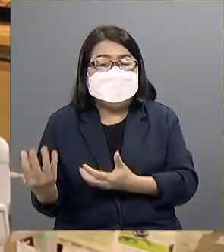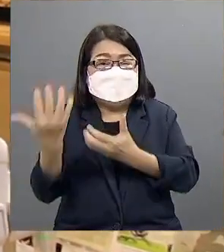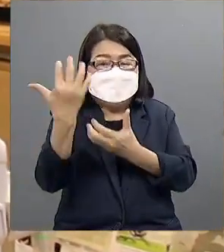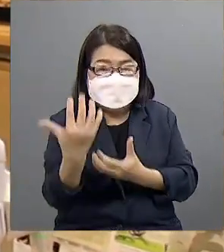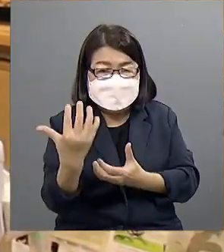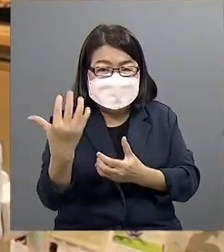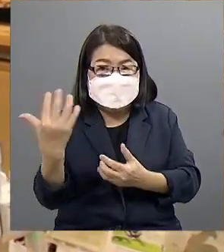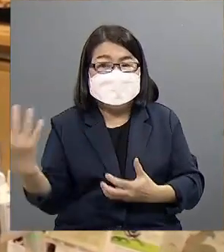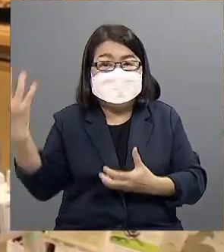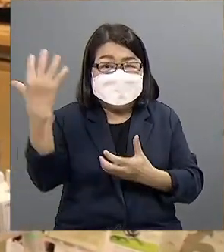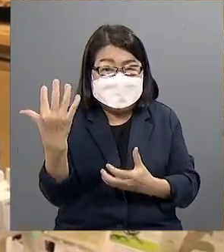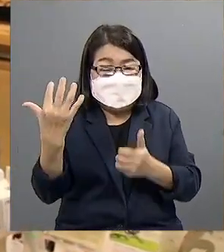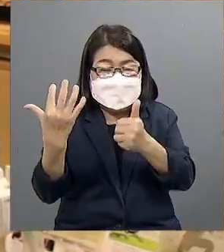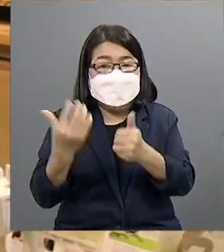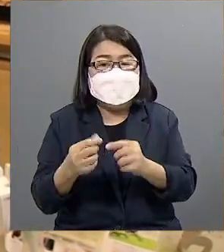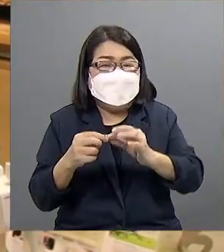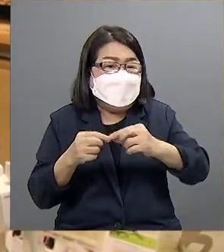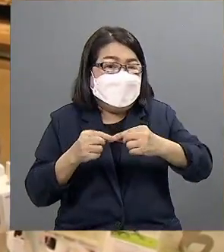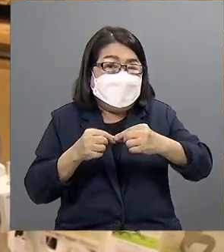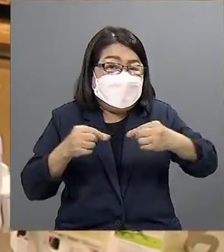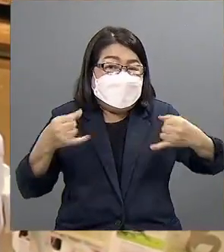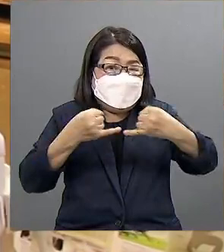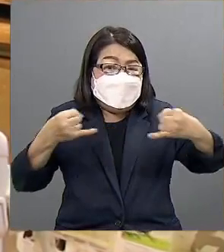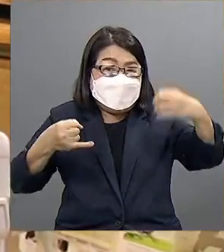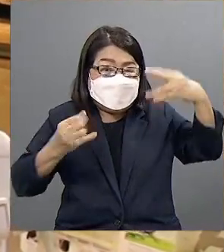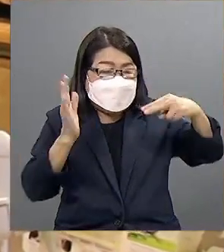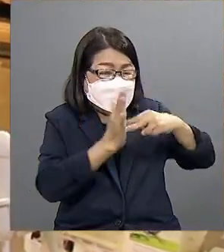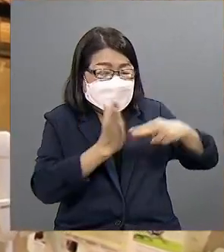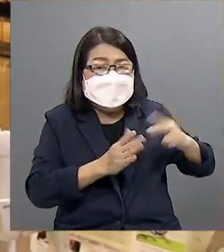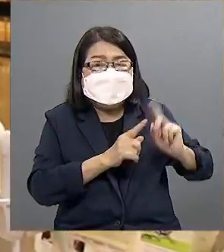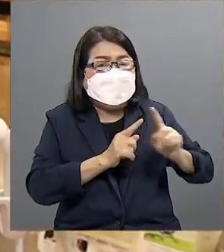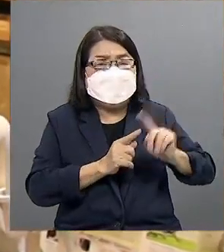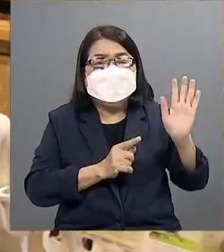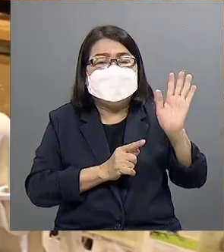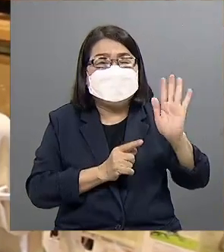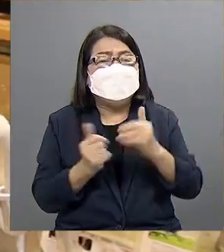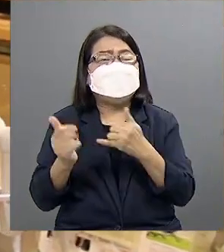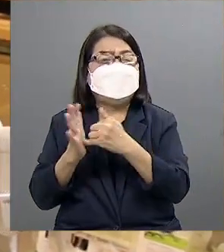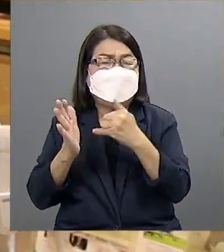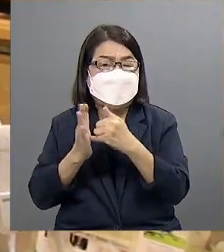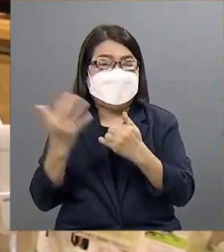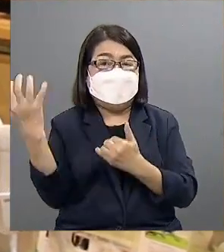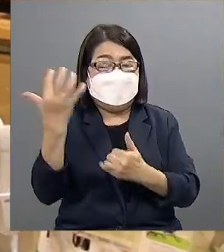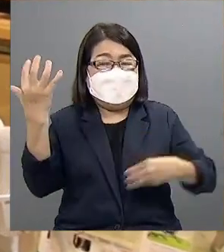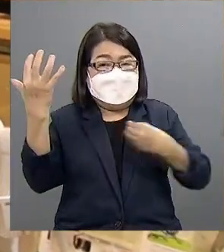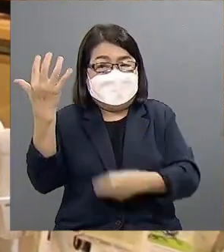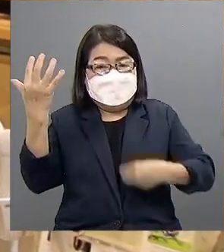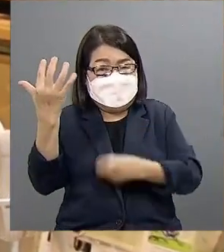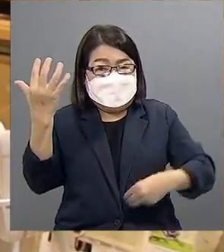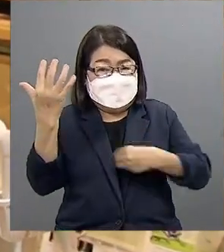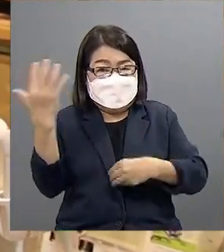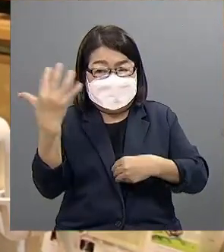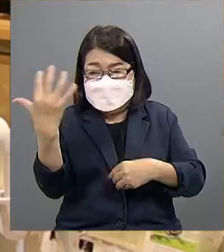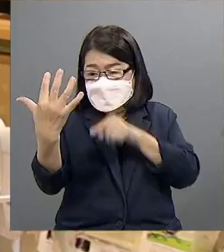ต้องมีสายต่อหรือว่าปลั๊กอะไรซึ่งทำให้เราสะดวกกับการทำงานมากและเครื่องอันตราซาวด์เนี่ยครับปัจจุบันก็มีการวิจัยว่าเราสามาร